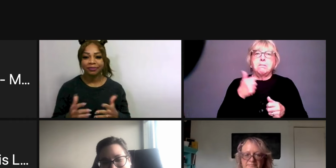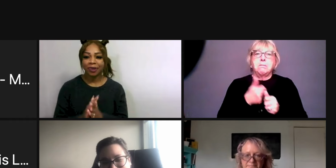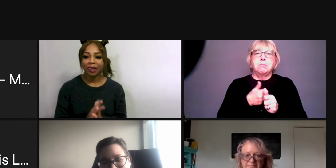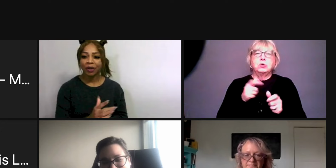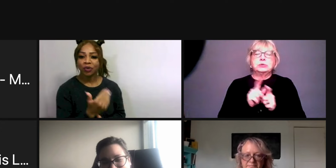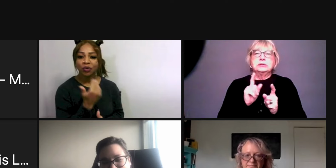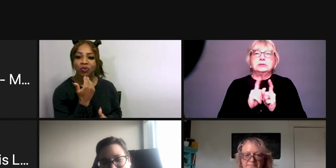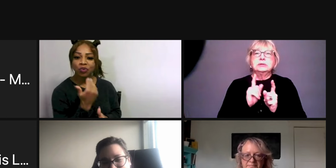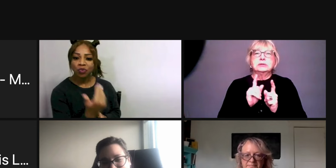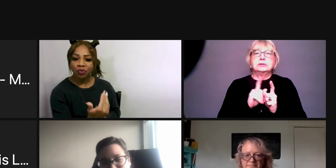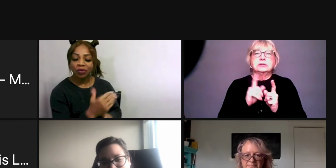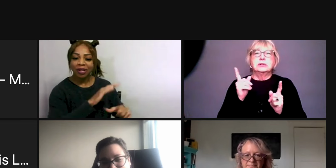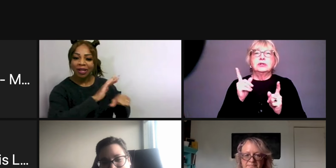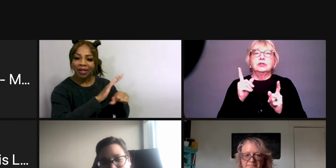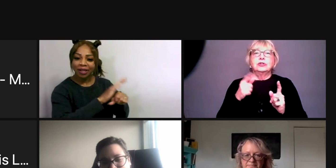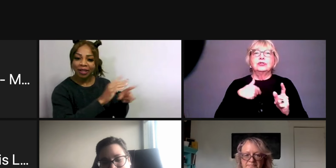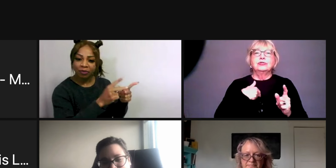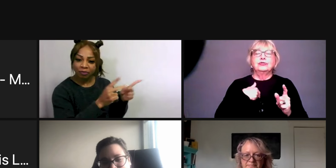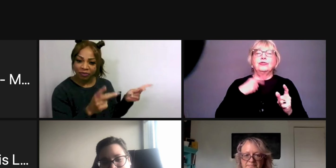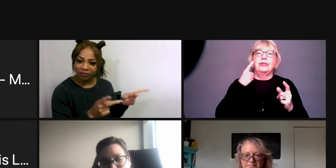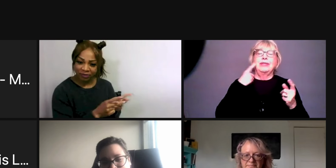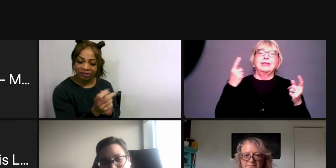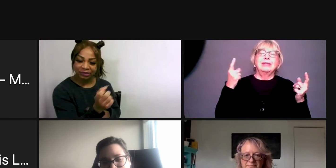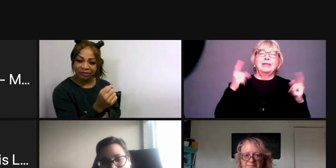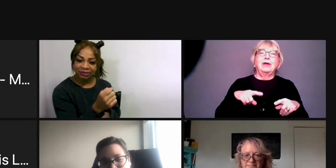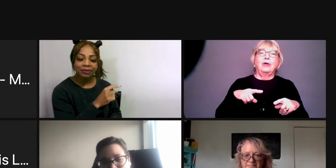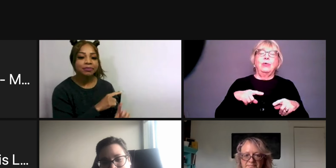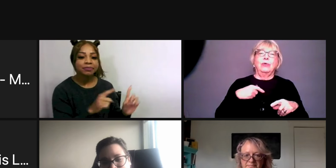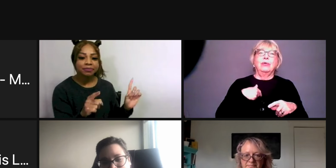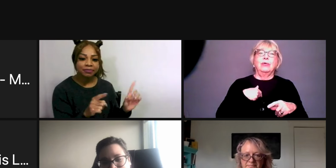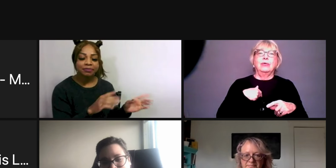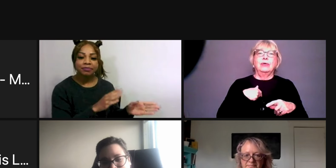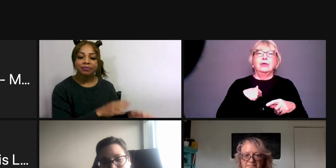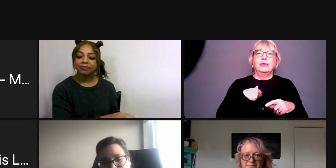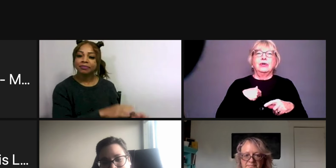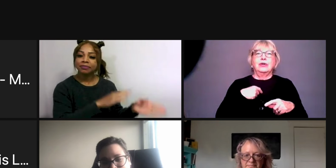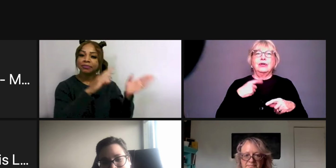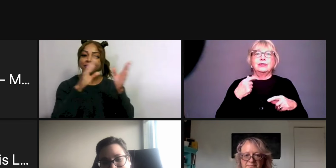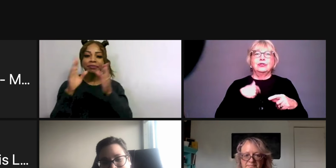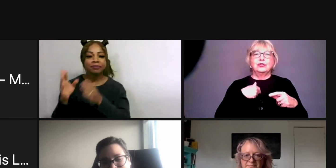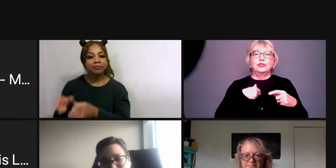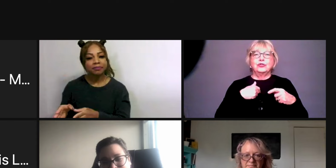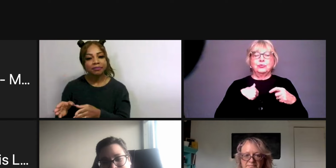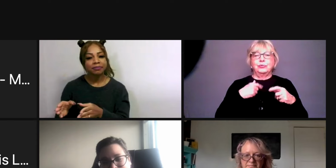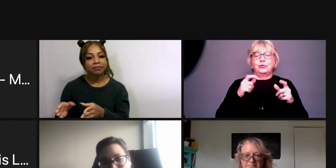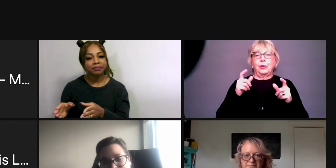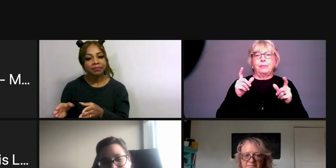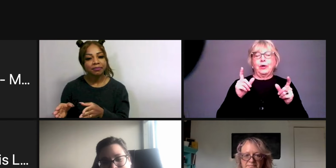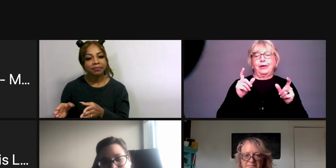je suis tout à fait d'accord à ce qu'il y ait une personne qui joue ce rôle de défenseur